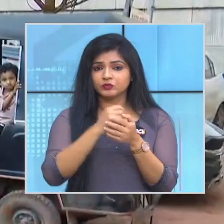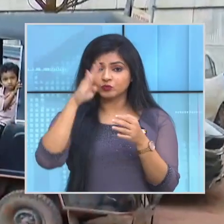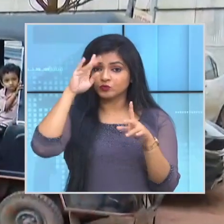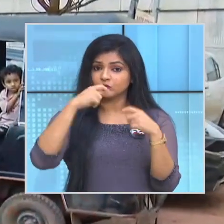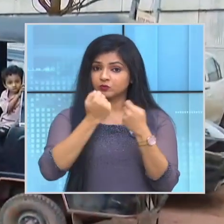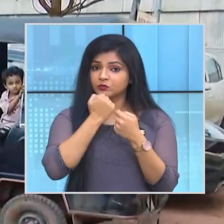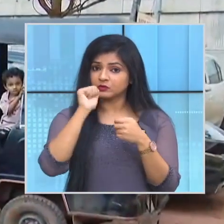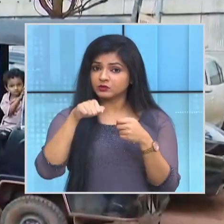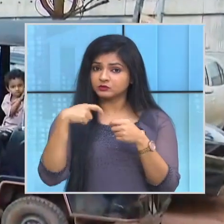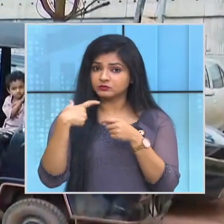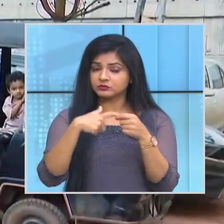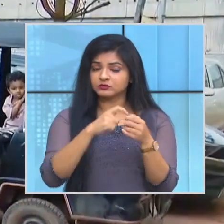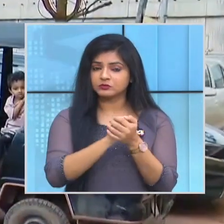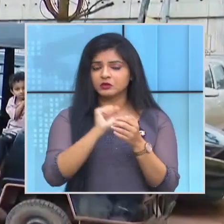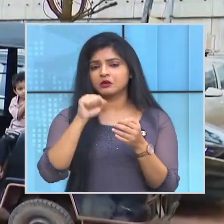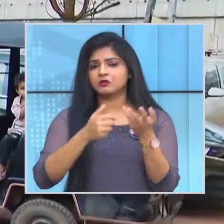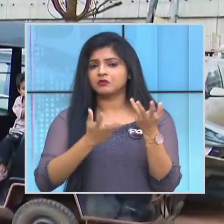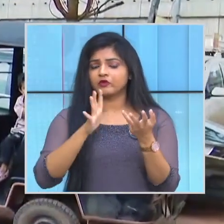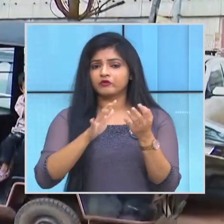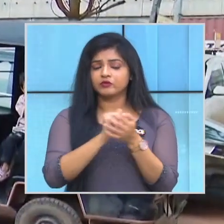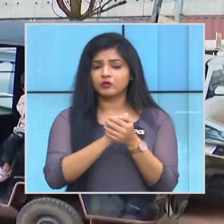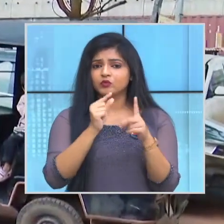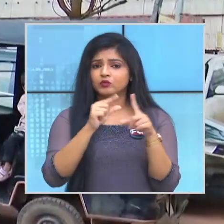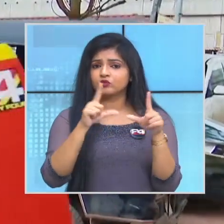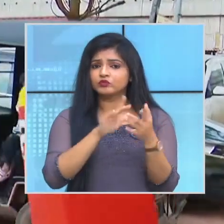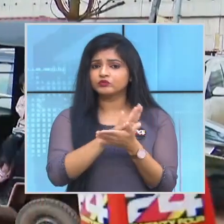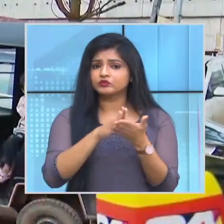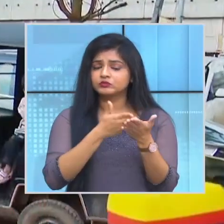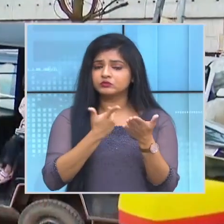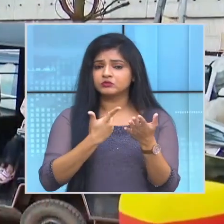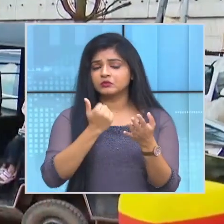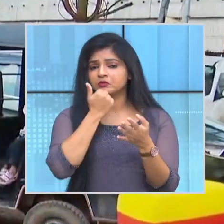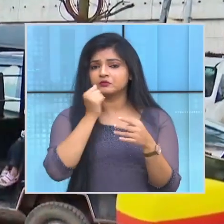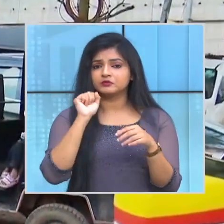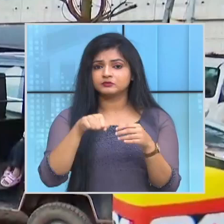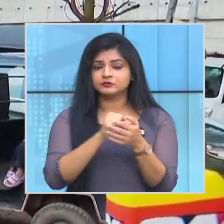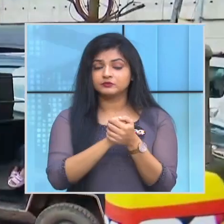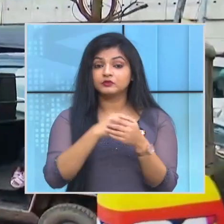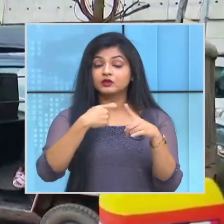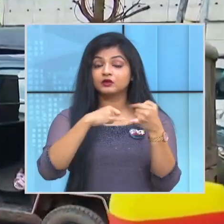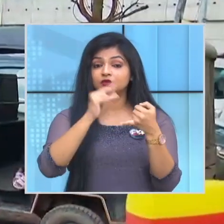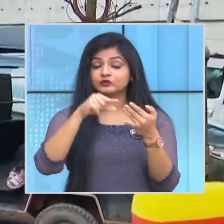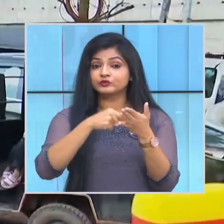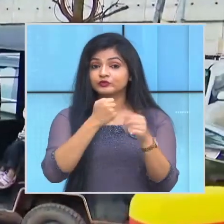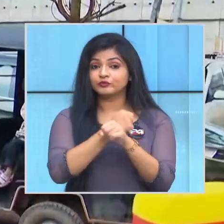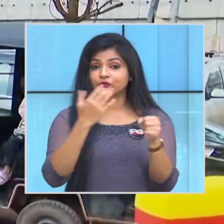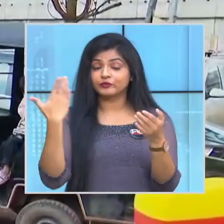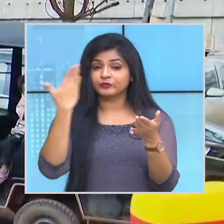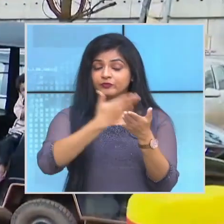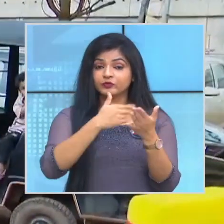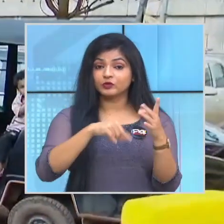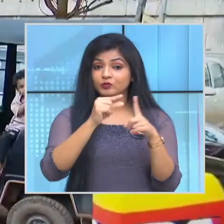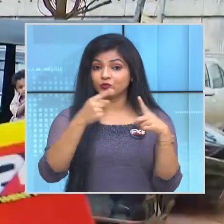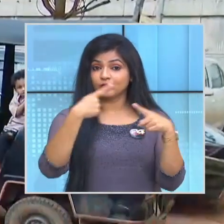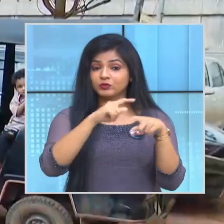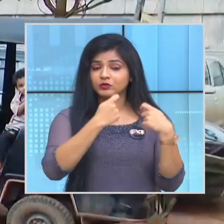പറയുന്നത്. വീഴ്ച പറ്റിയിട്ടുണ്ടാവും, ഇല്ലെങ്കിൽ ആ റെക്കോർഡെല്ലാം ക്ലിയർ ഉണ്ടെങ്കിൽ അങ്ങനെ ആവാൻ പാടില്ലല്ലോ. K സുരേന്ദ്രൻ സമർപ്പിച്ച ജാമ്യാപേക്ഷയെ പോലും പ്രോസിക്യൂഷൻ ആദ്യഘട്ടത്തിൽ